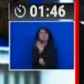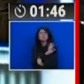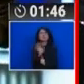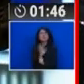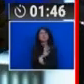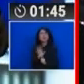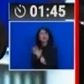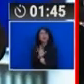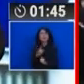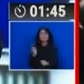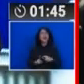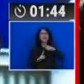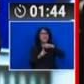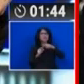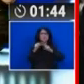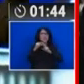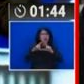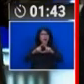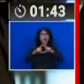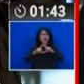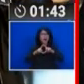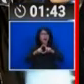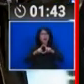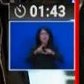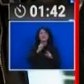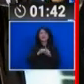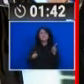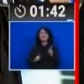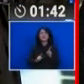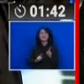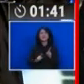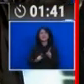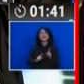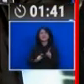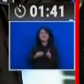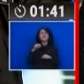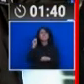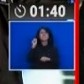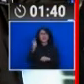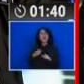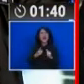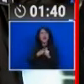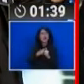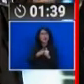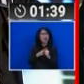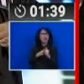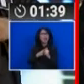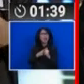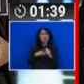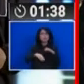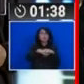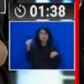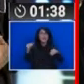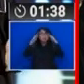TPA atau tempat pengolahan akhir tapi lebih daripada awal di mana ketika kita keluar dari